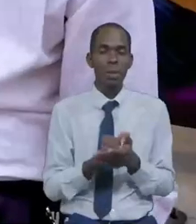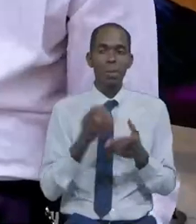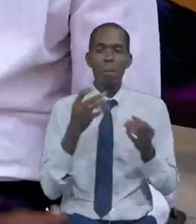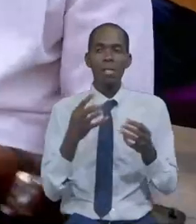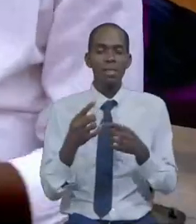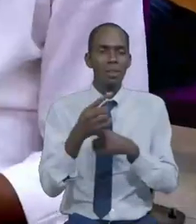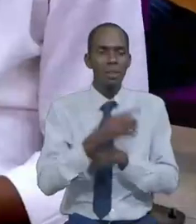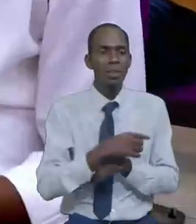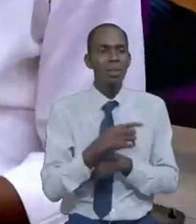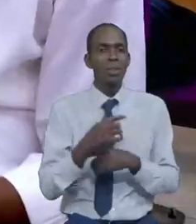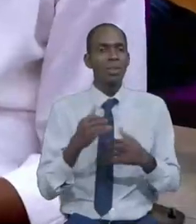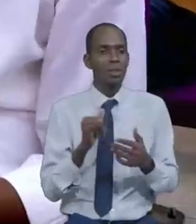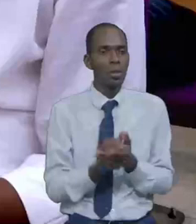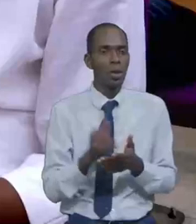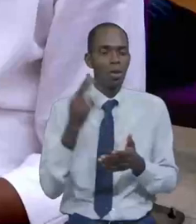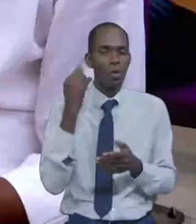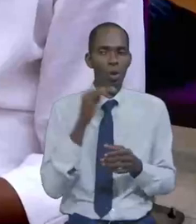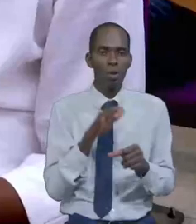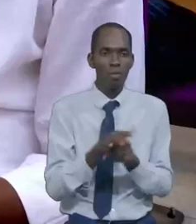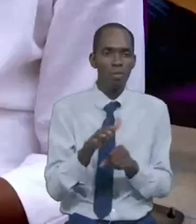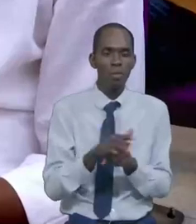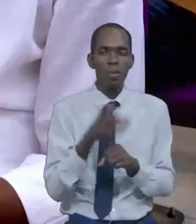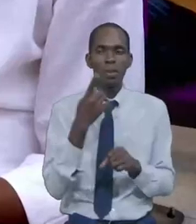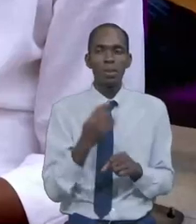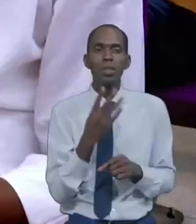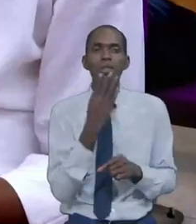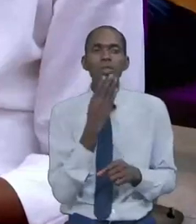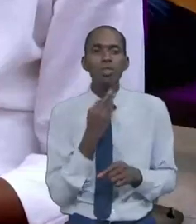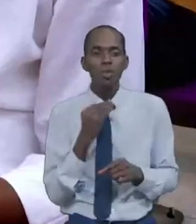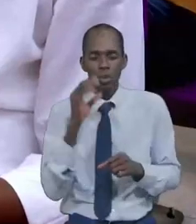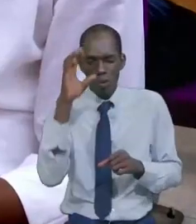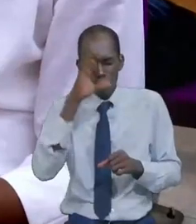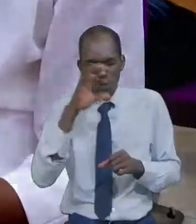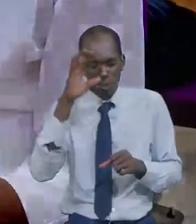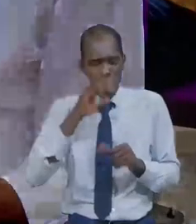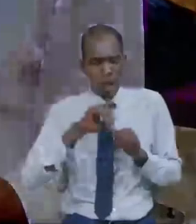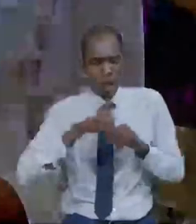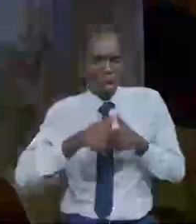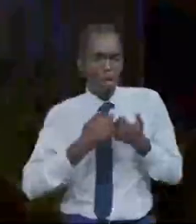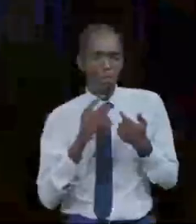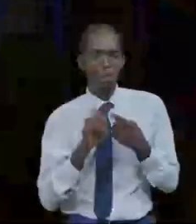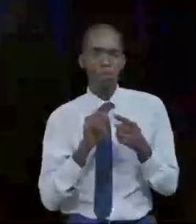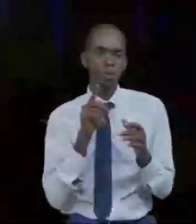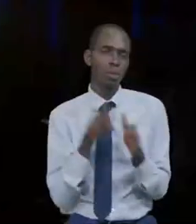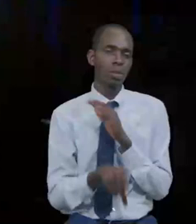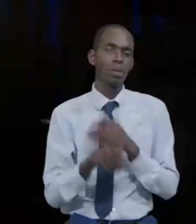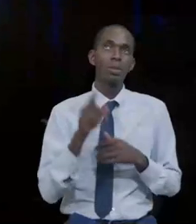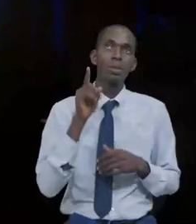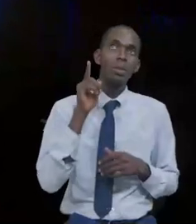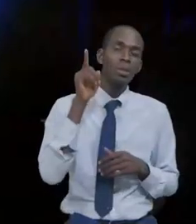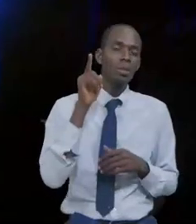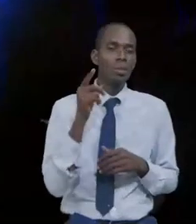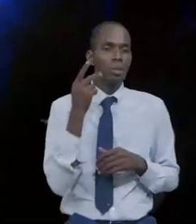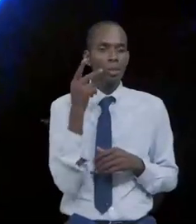les Juifs se concertèrent pour le tuer. Oui, il était si efficace, la présentation de la